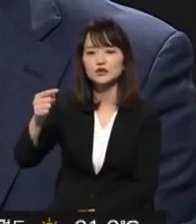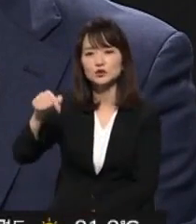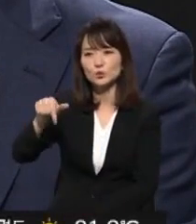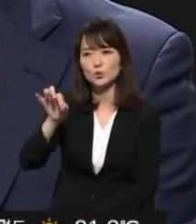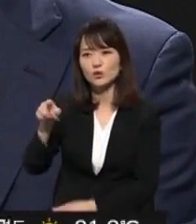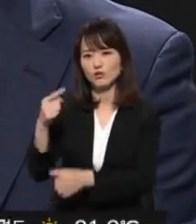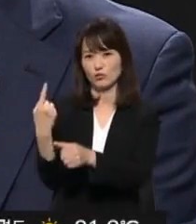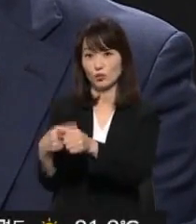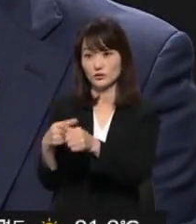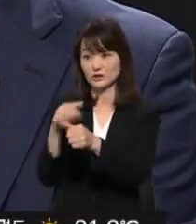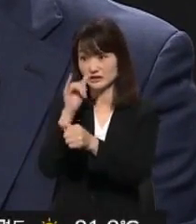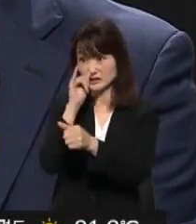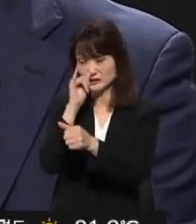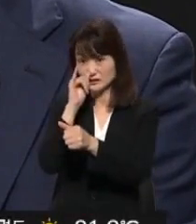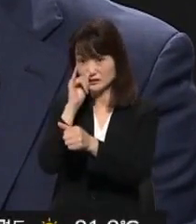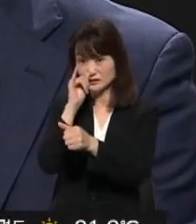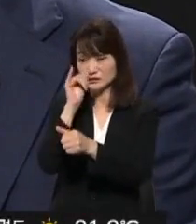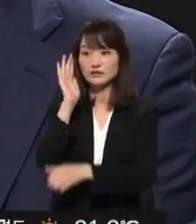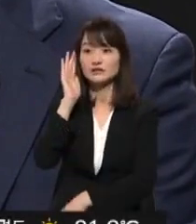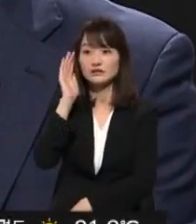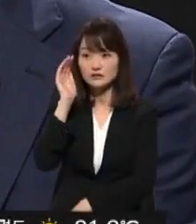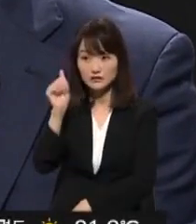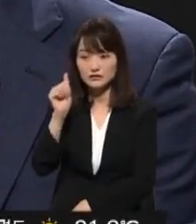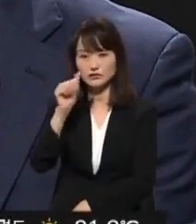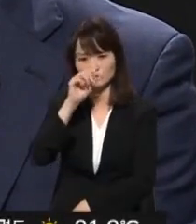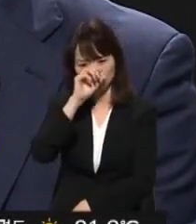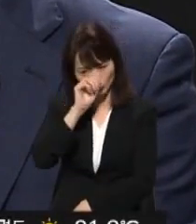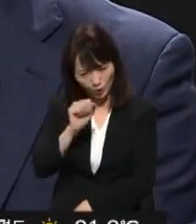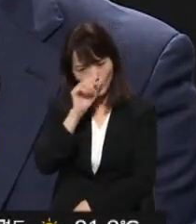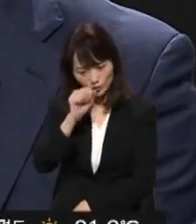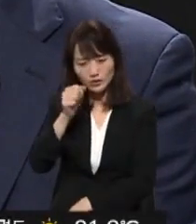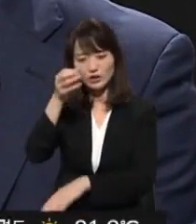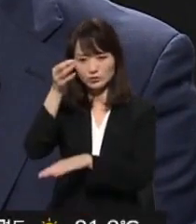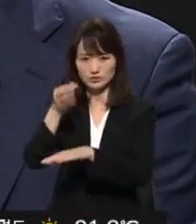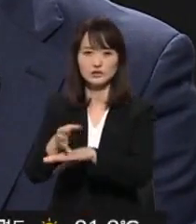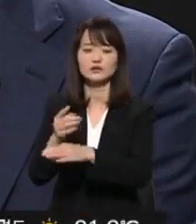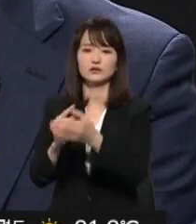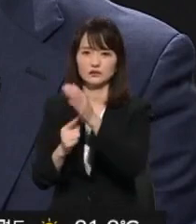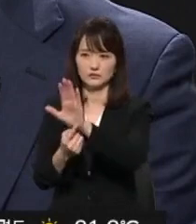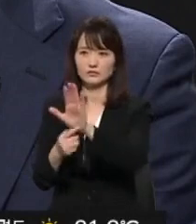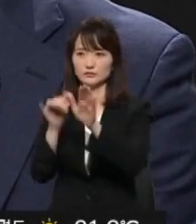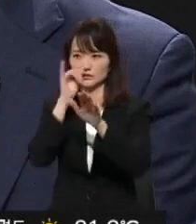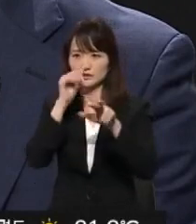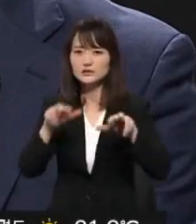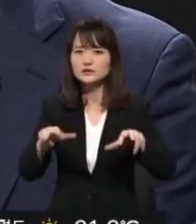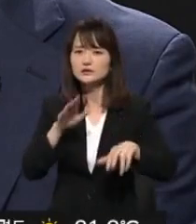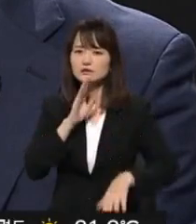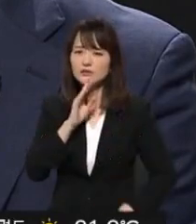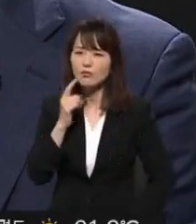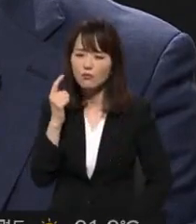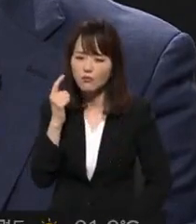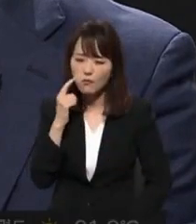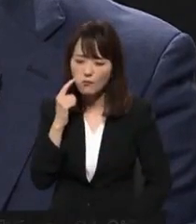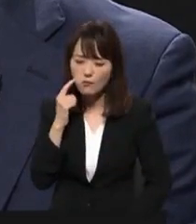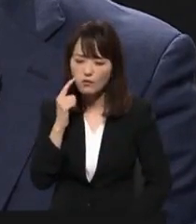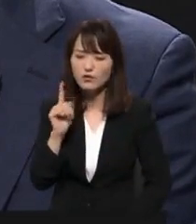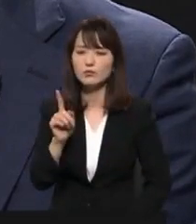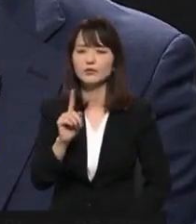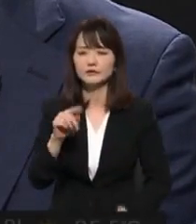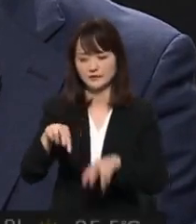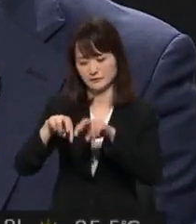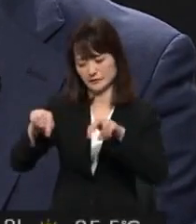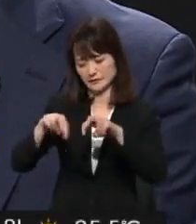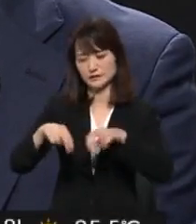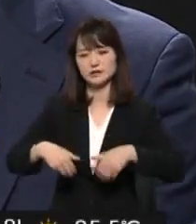저는 대통령이 흔쾌히 또 사과를 할 수 있듯이 생각합니다 그런데 지금은 조금 이제 진상이 조금 먼저 밝혀져야 될 것 같고